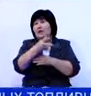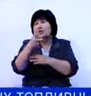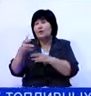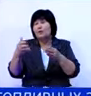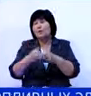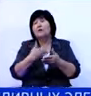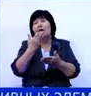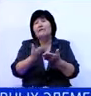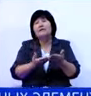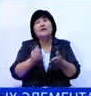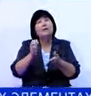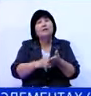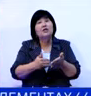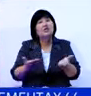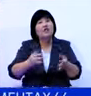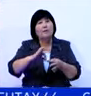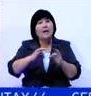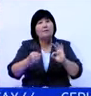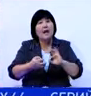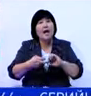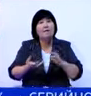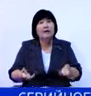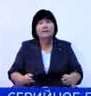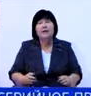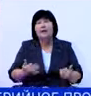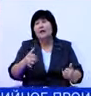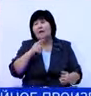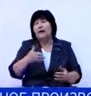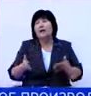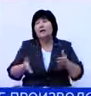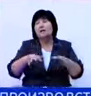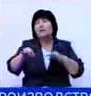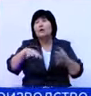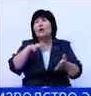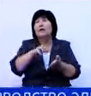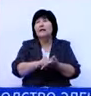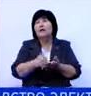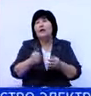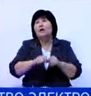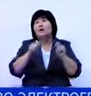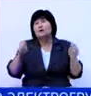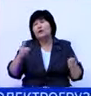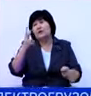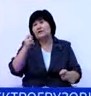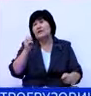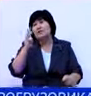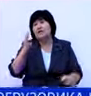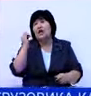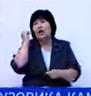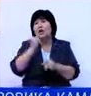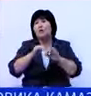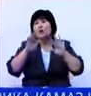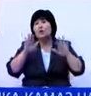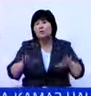группа выясняла причины проблемы. На данный момент в рамках дорожной карты занятости создано 214 рабочих